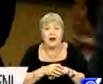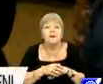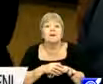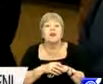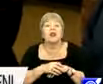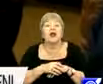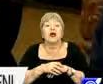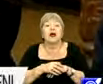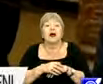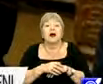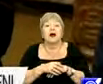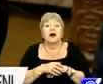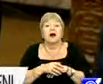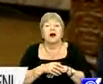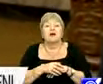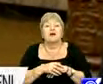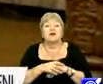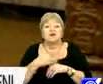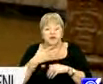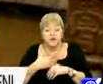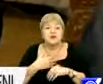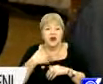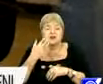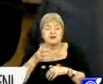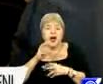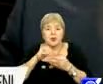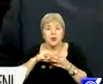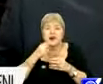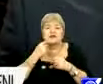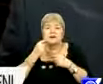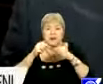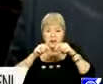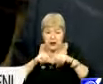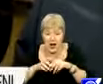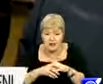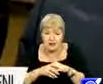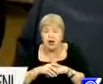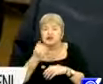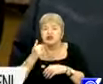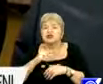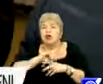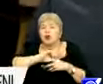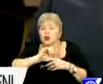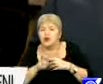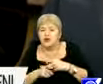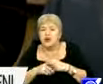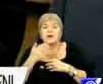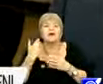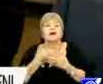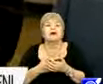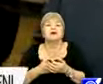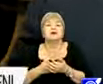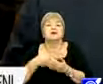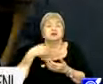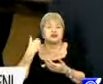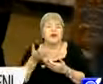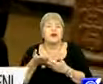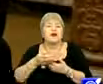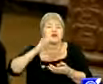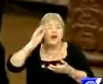ok off Sper să se întâmplă asta săptămâna asta și atunci la imediat practic lucrurile sunt destul de pregatit